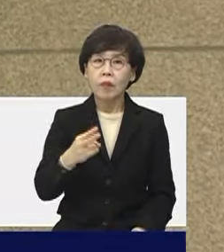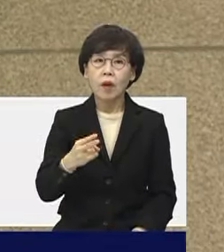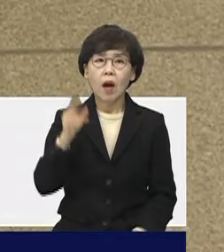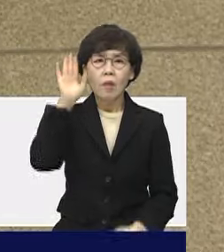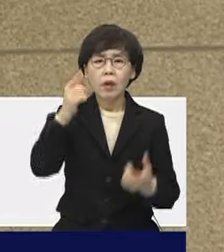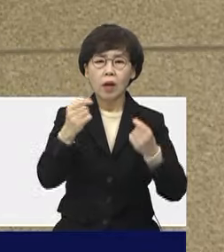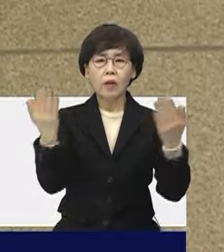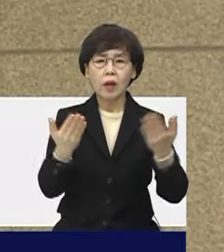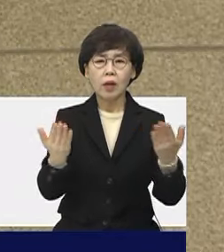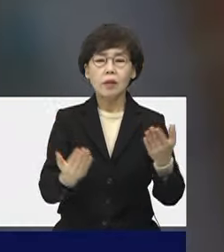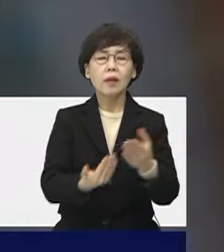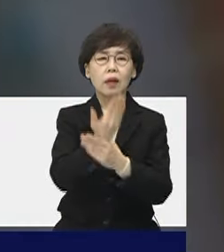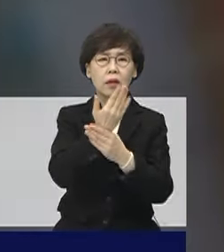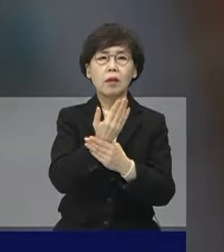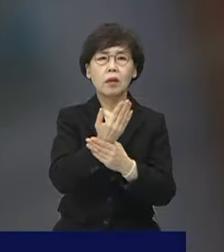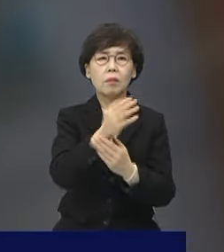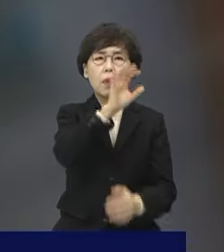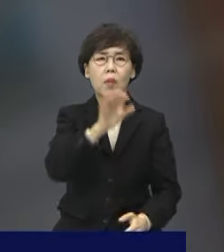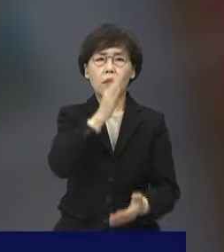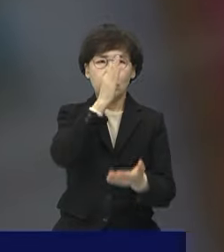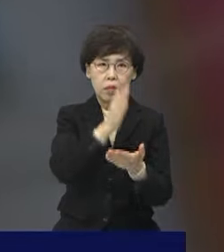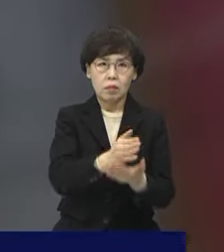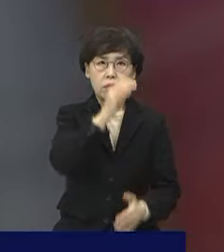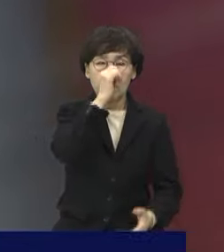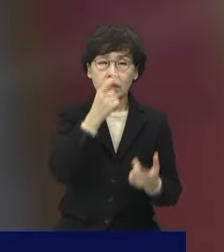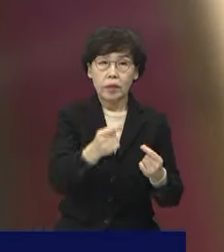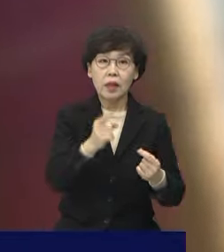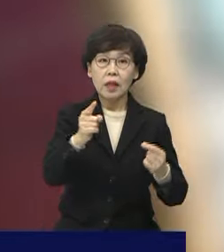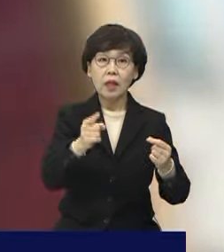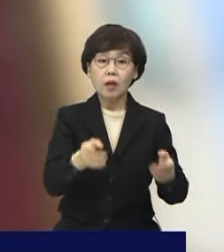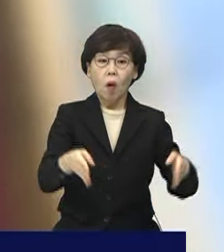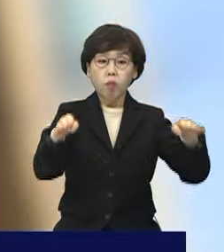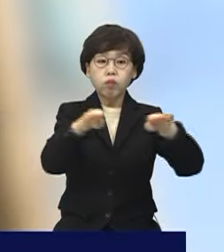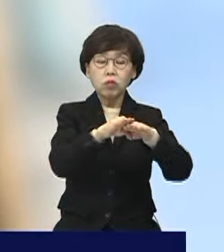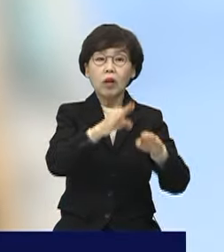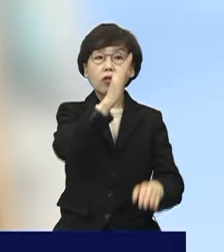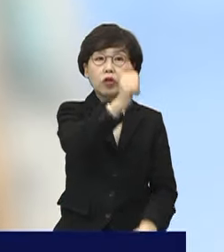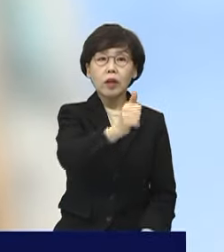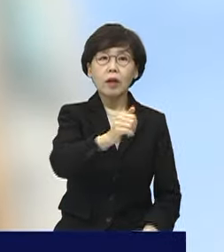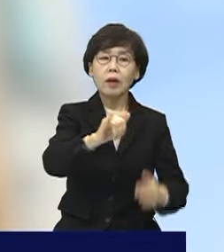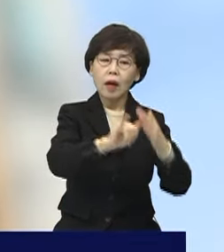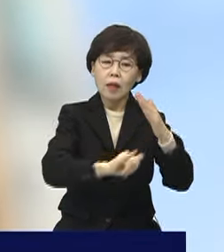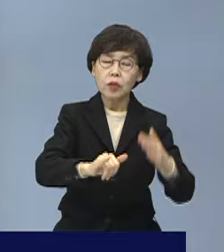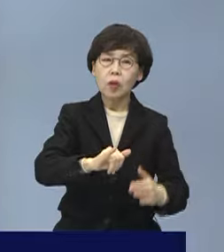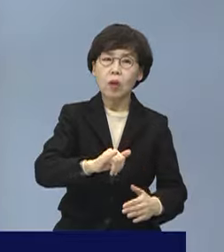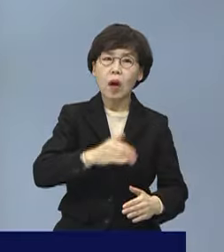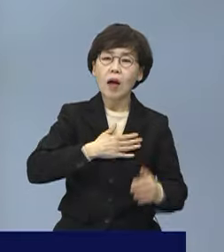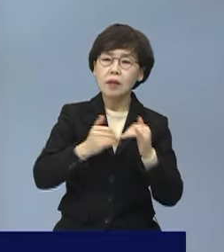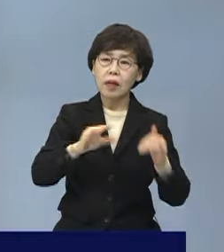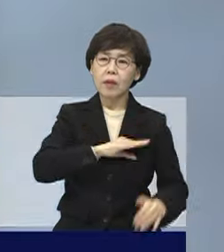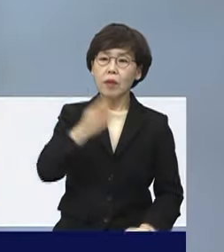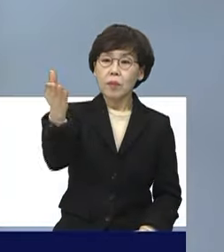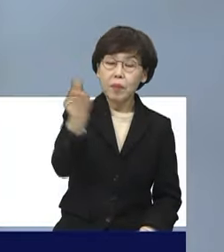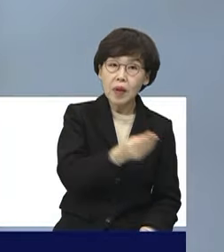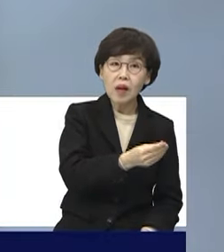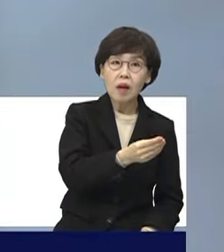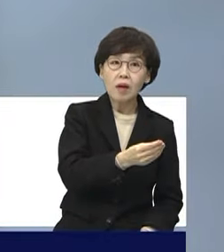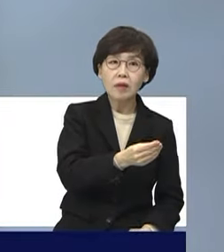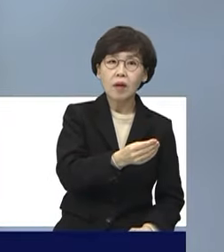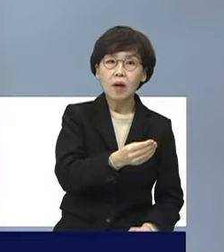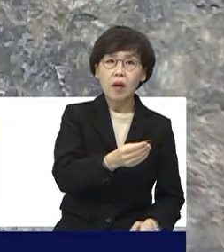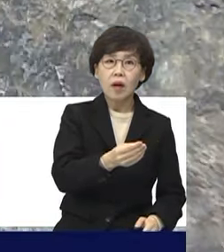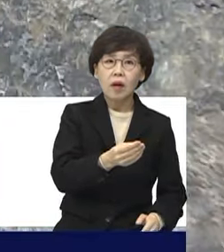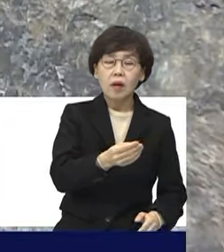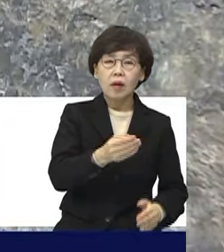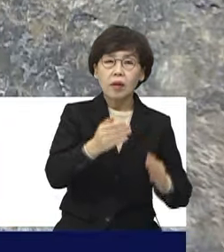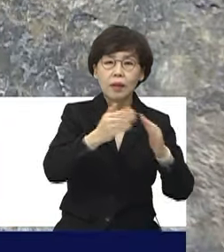이런 일이 생기지 않도록. 해당 건물의 실소유주는 가족과 지인 명의를 빌려 바지 임대인으로 두고 무자본 갭 투자를